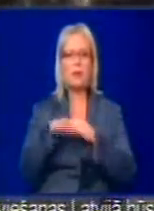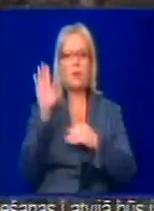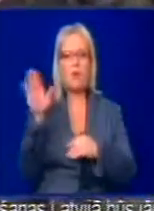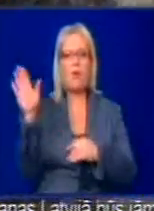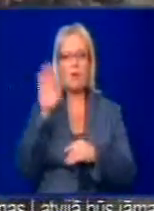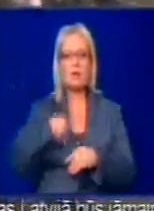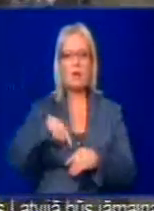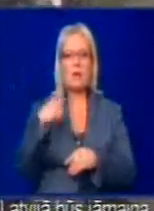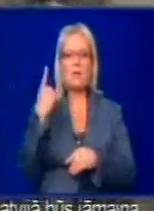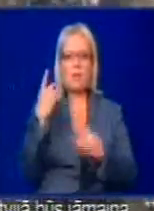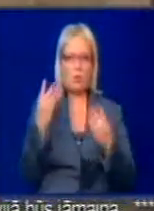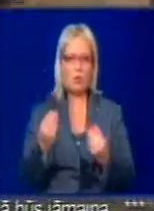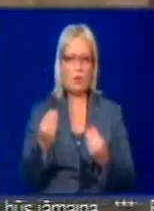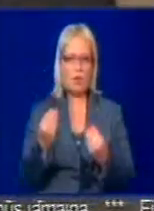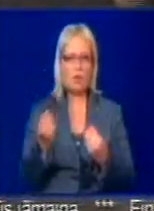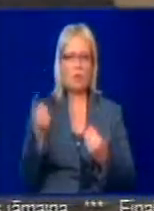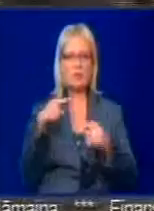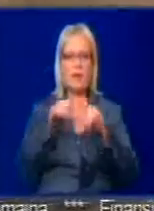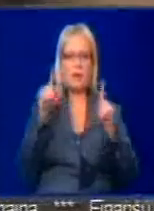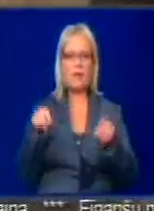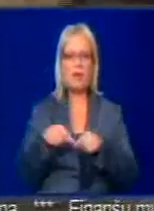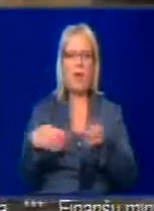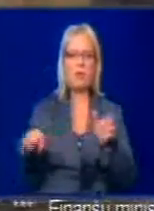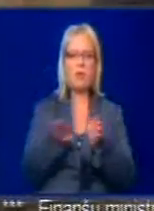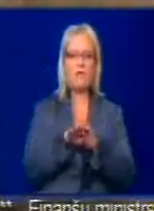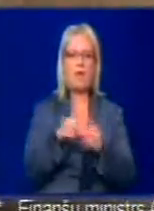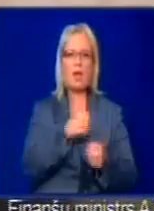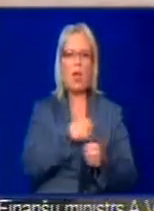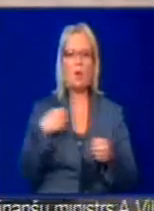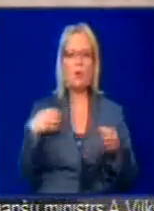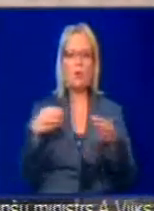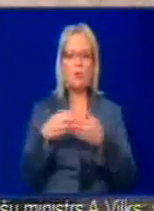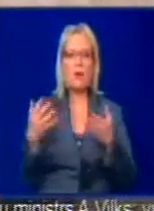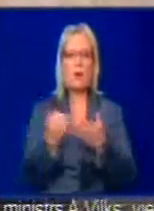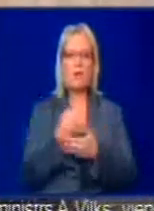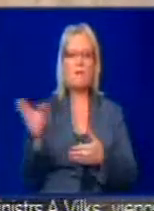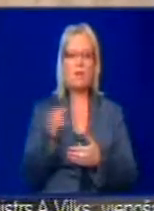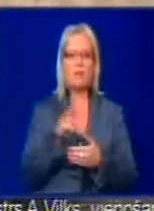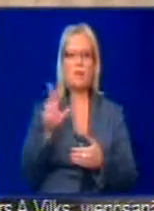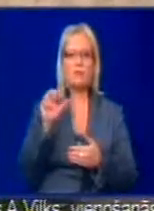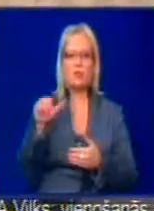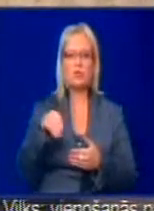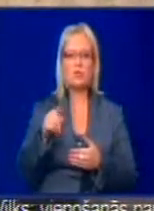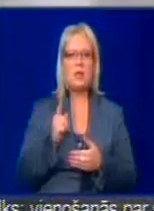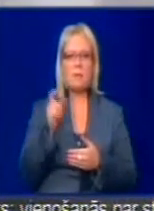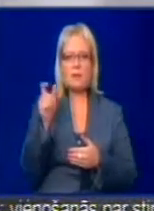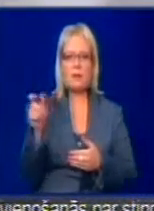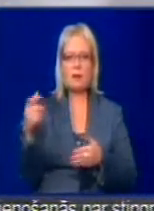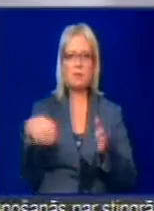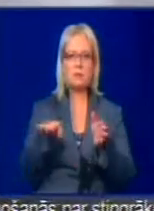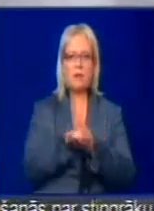valsti ilgāk par vienu dienu. Sertifikātu dalībai kaujas grupā iegūši visi 86 zemessargi, kas